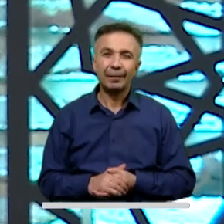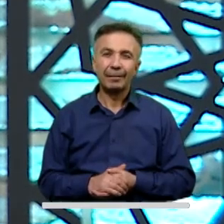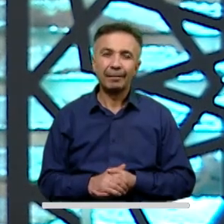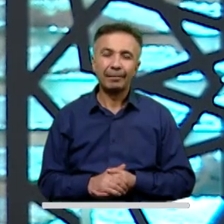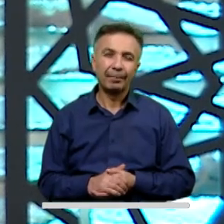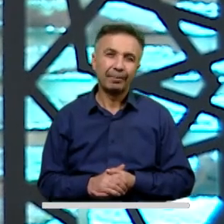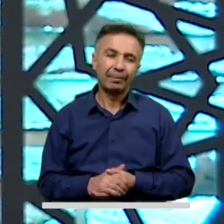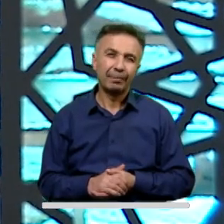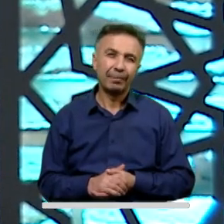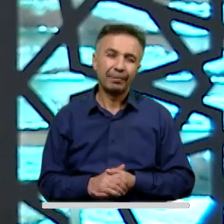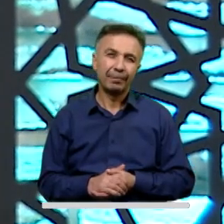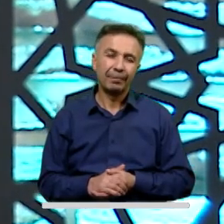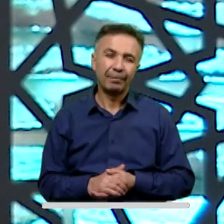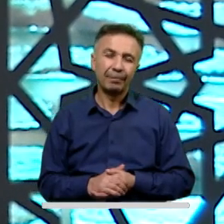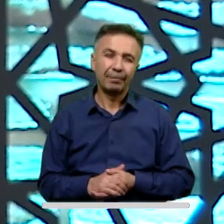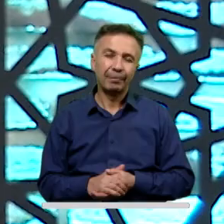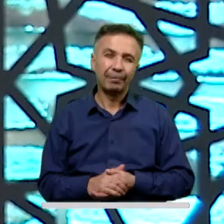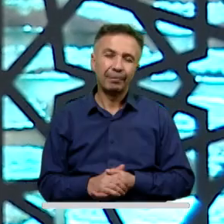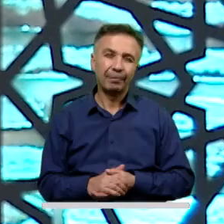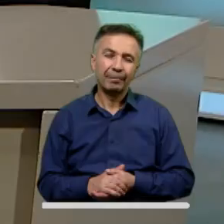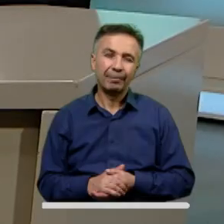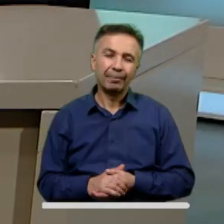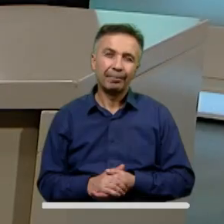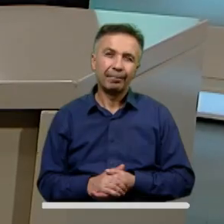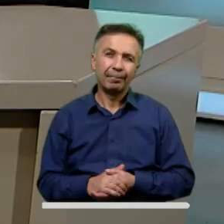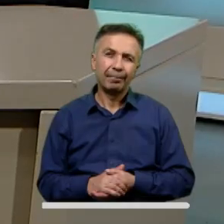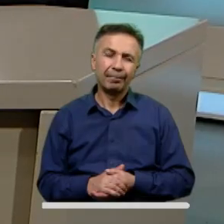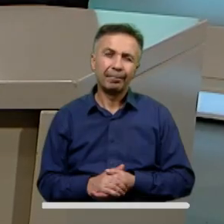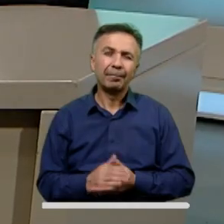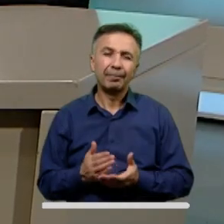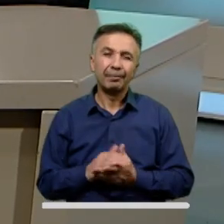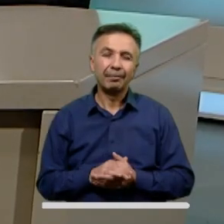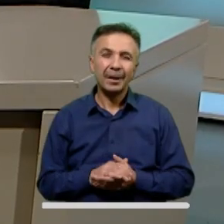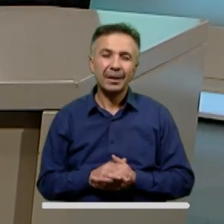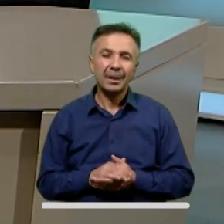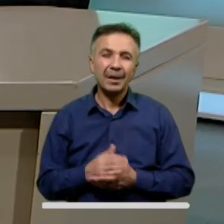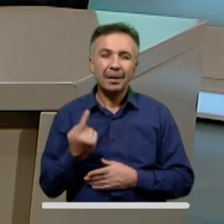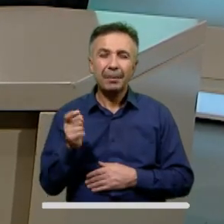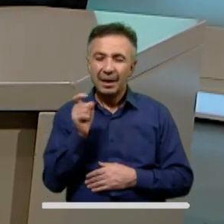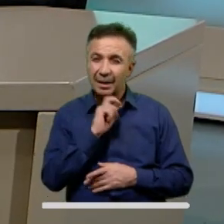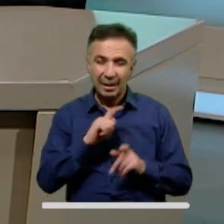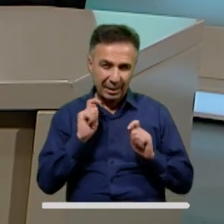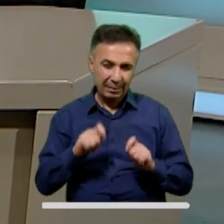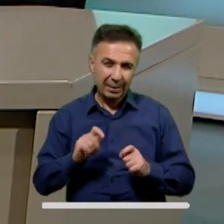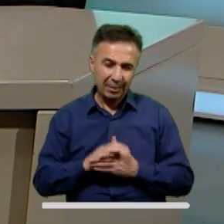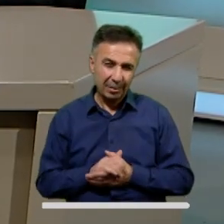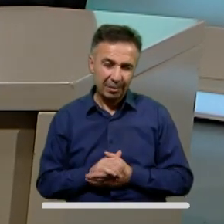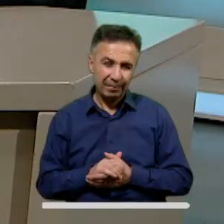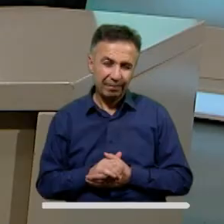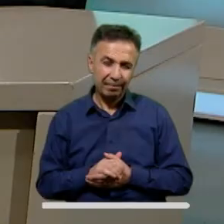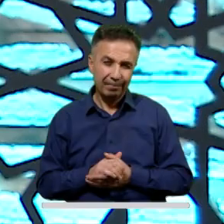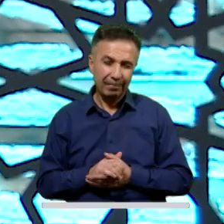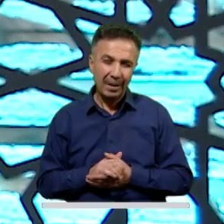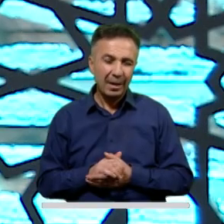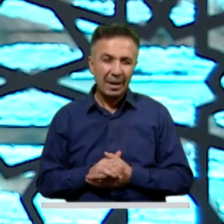Hayırlı, bereketli akşamlar. İkinci sorusundan başlayalım isterseniz. Yani bir hata yaptığının farkında bu hatanın nasıl